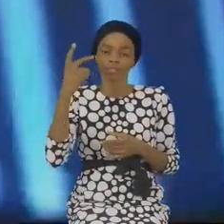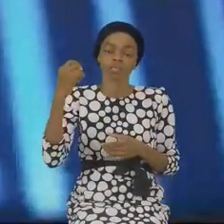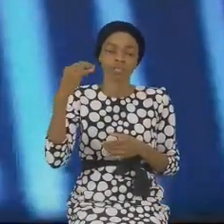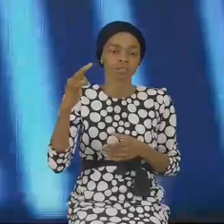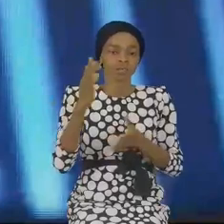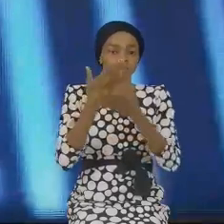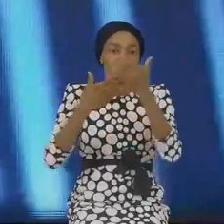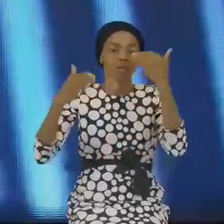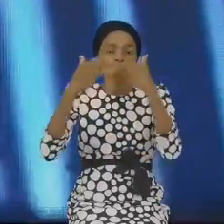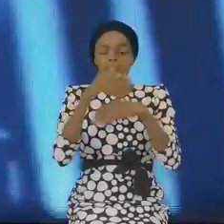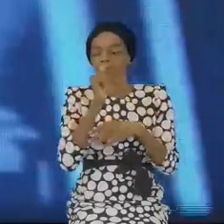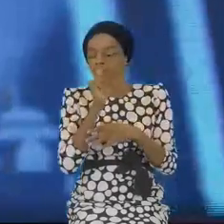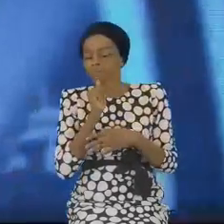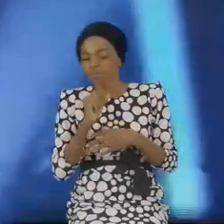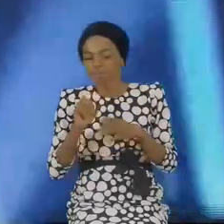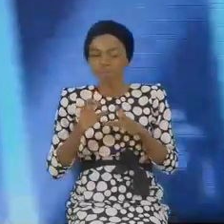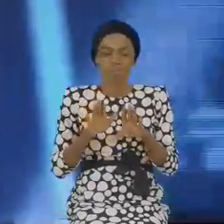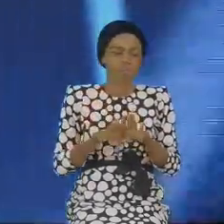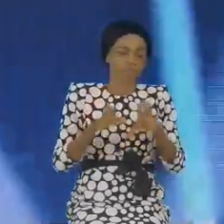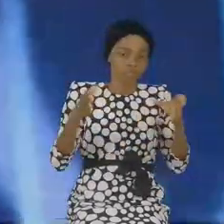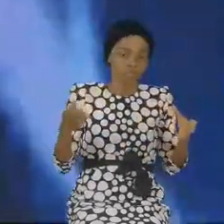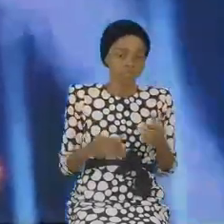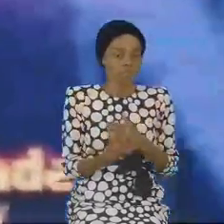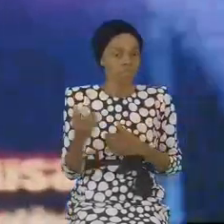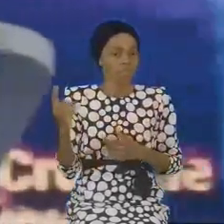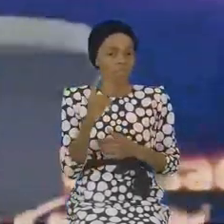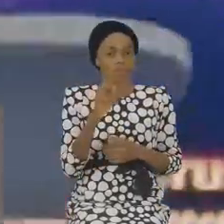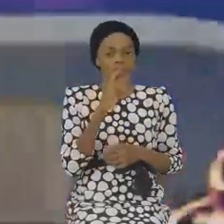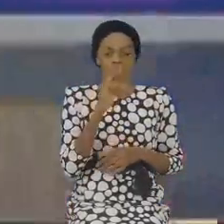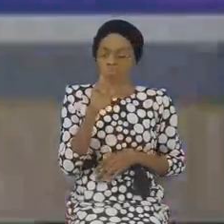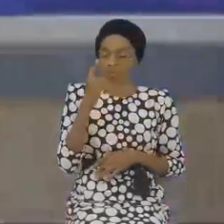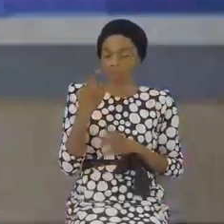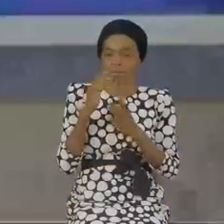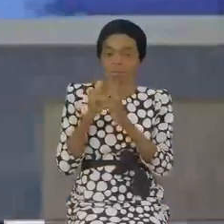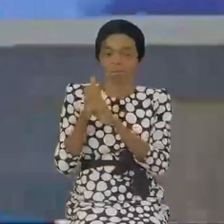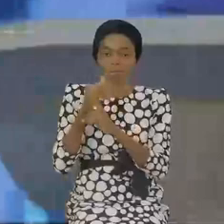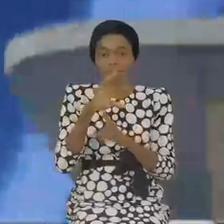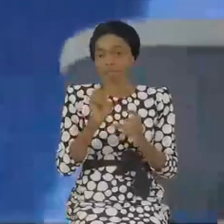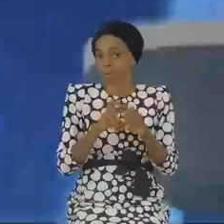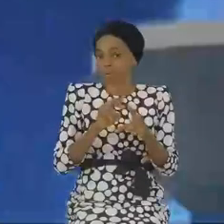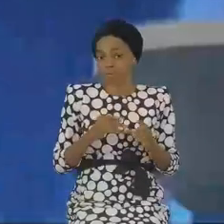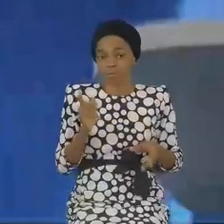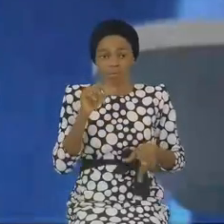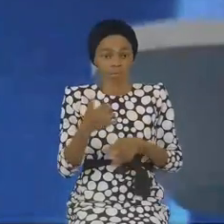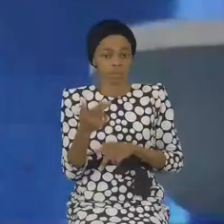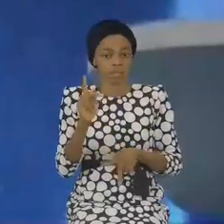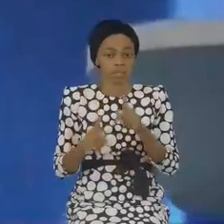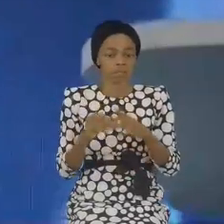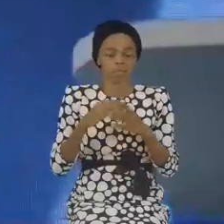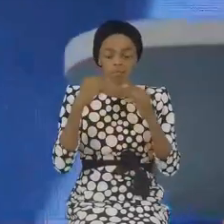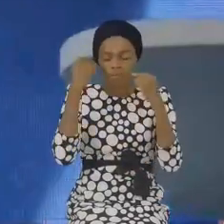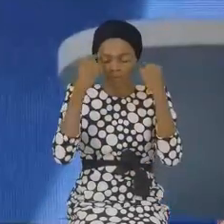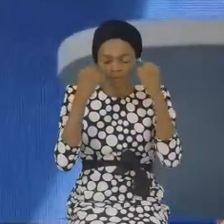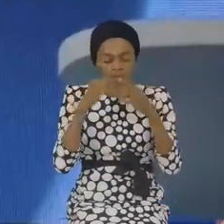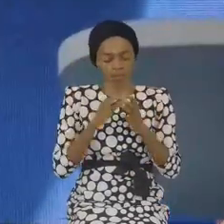privé comme en public, partout où vous êtes seul ou avec les autres, dans vos pensées, dans